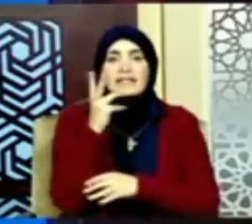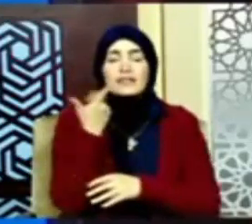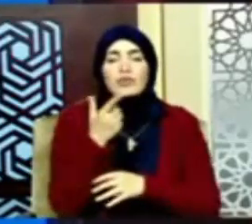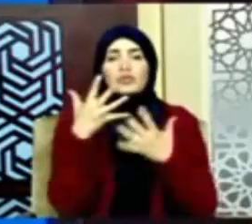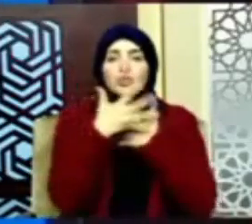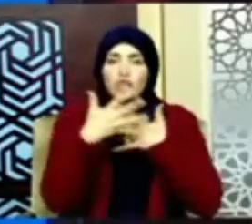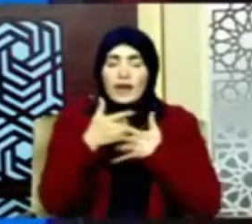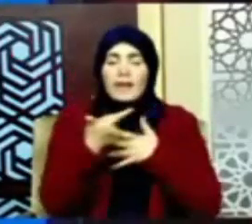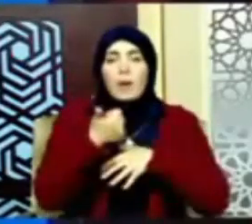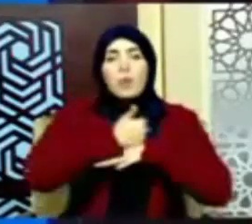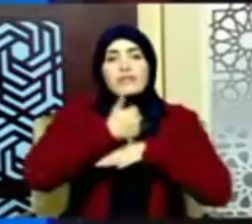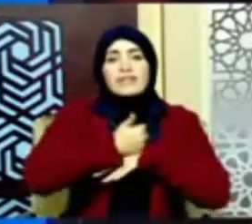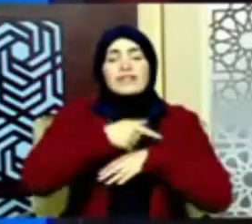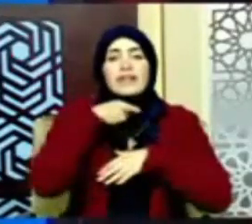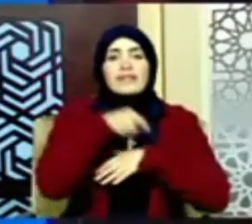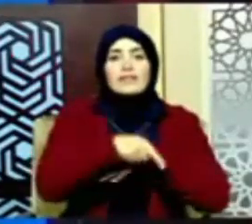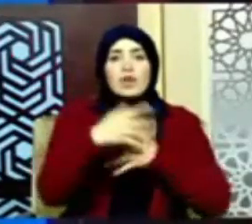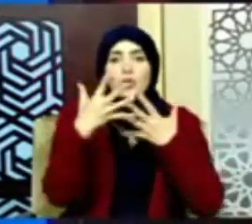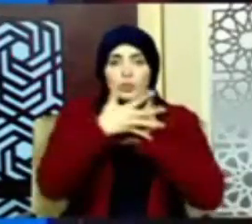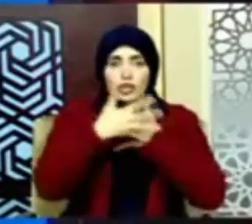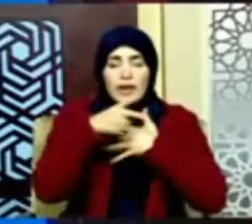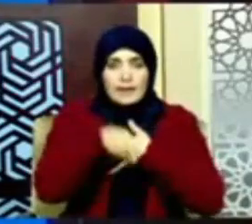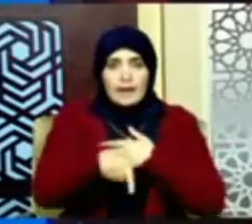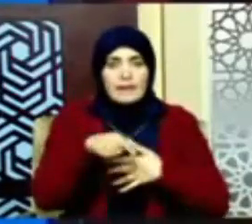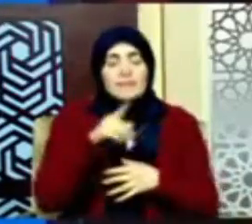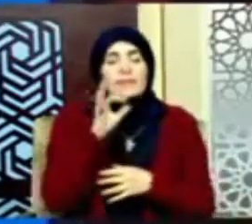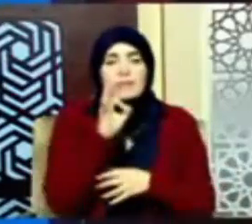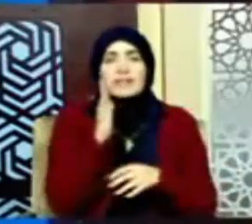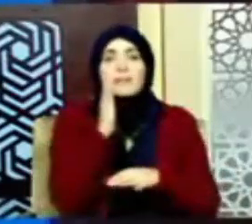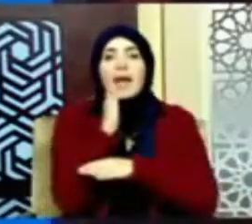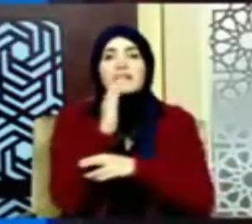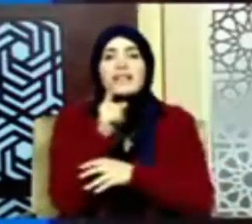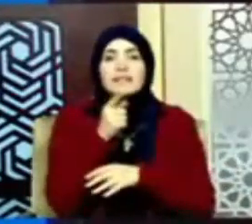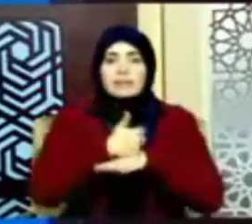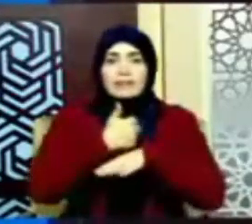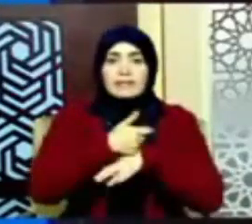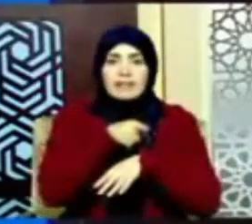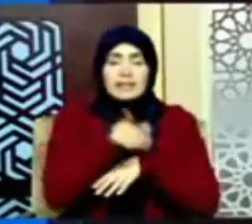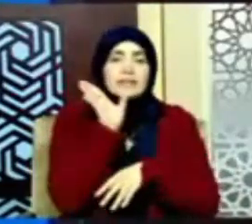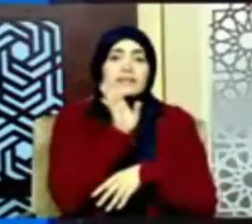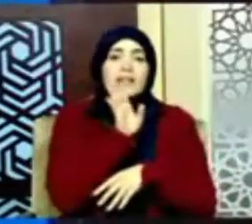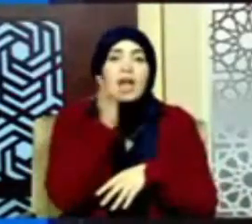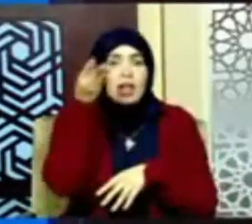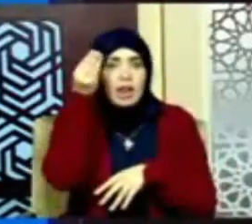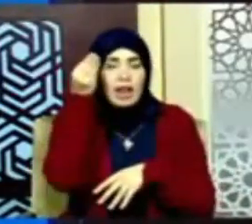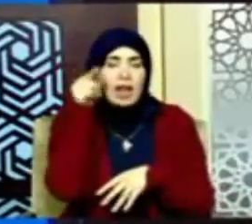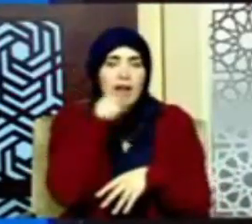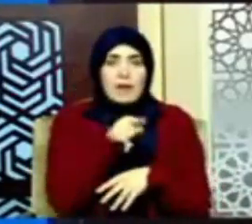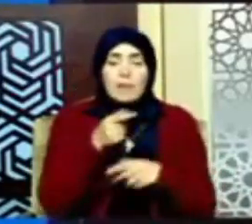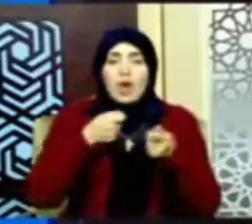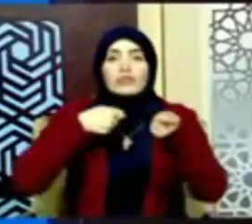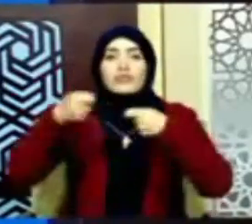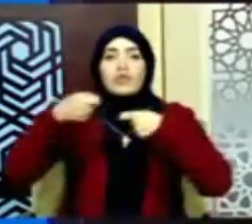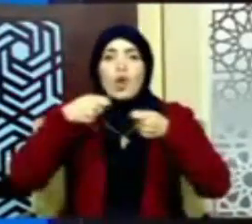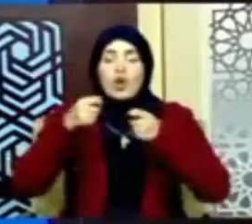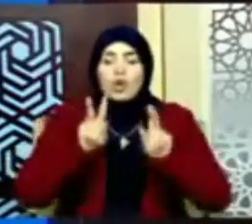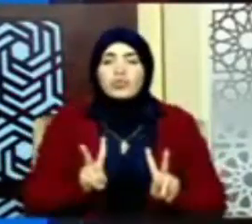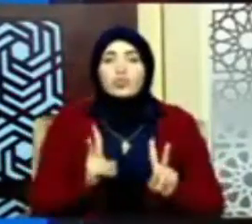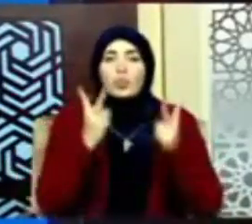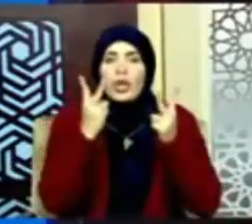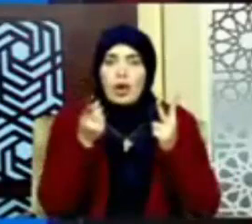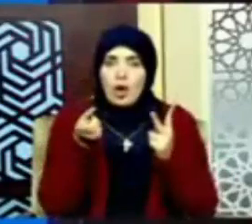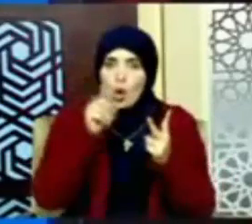ومؤسسات وشركات عربية للقارات. بالعلم تدار التجارات، بالعلم تطور